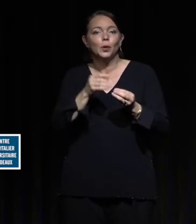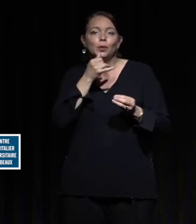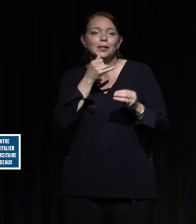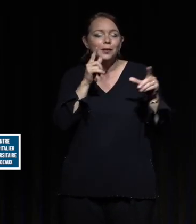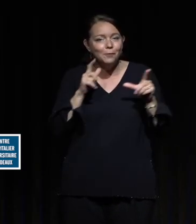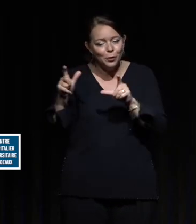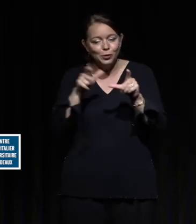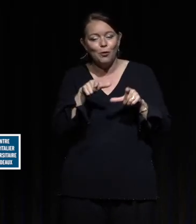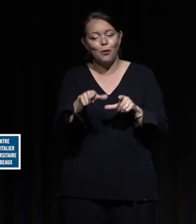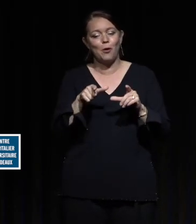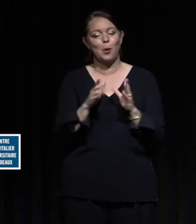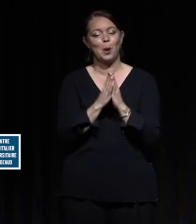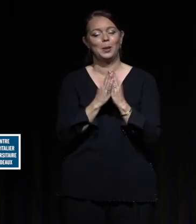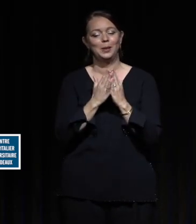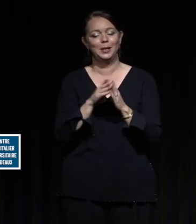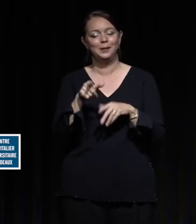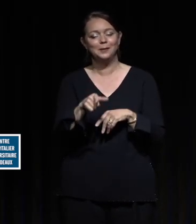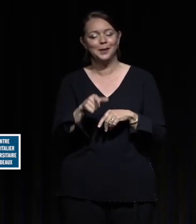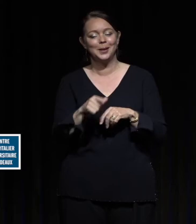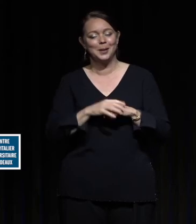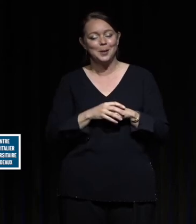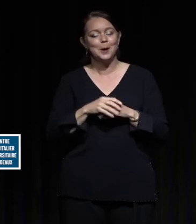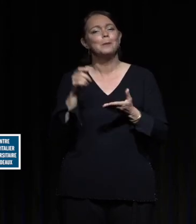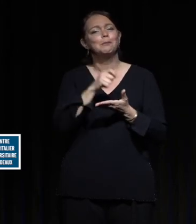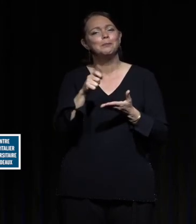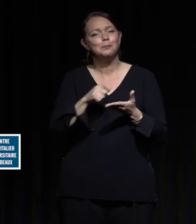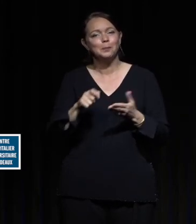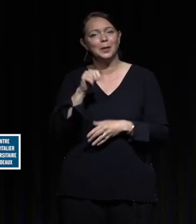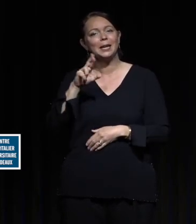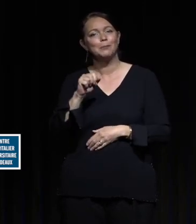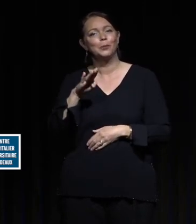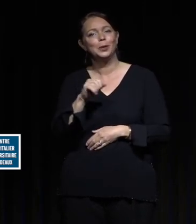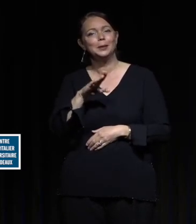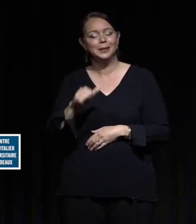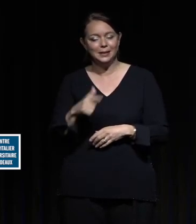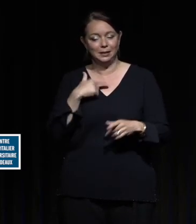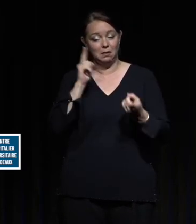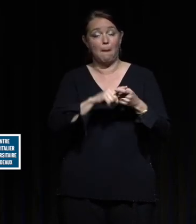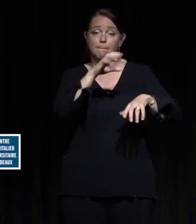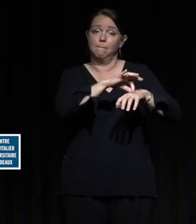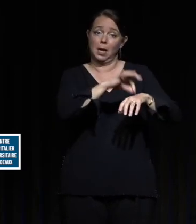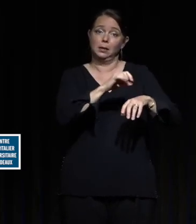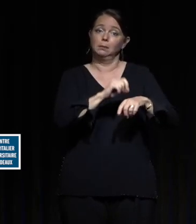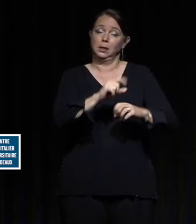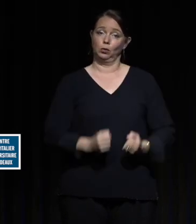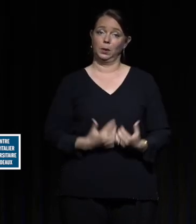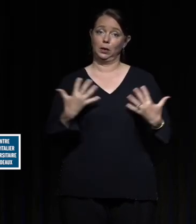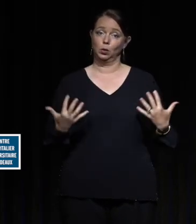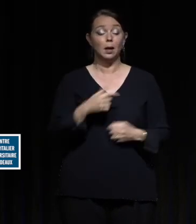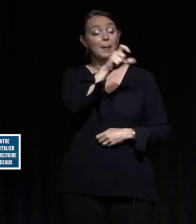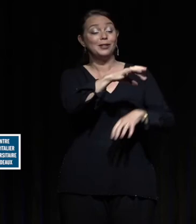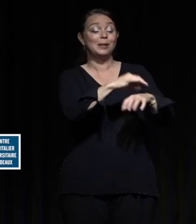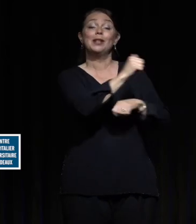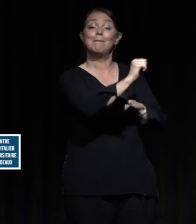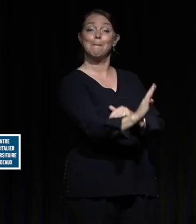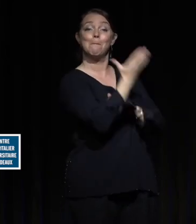de ce livre de Gribouillis qui est paru récemment sur l'endométriose, qu'une patiente m'avait montré. Et